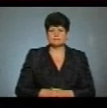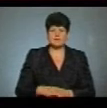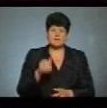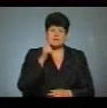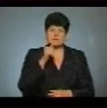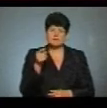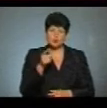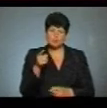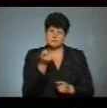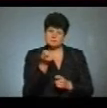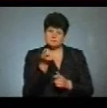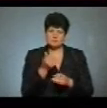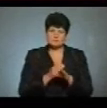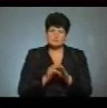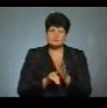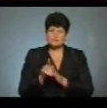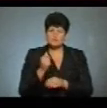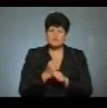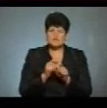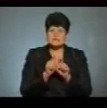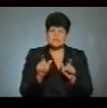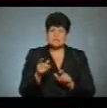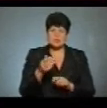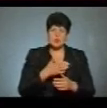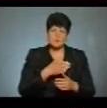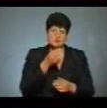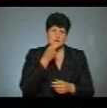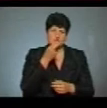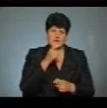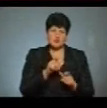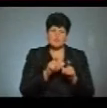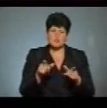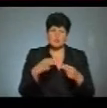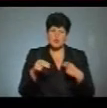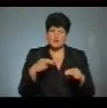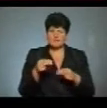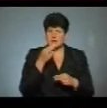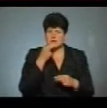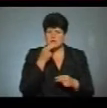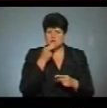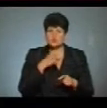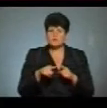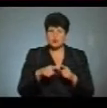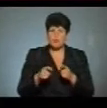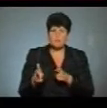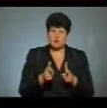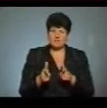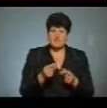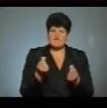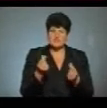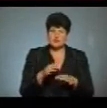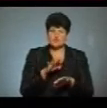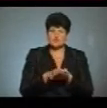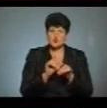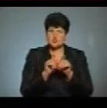Відзавтра в Тернополі частково запрацюють заклади громадського харчування, об'єкти торгівлі їжею та напоями швидкого приготування, фінансові установи і